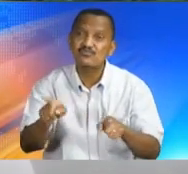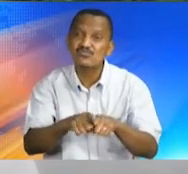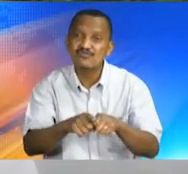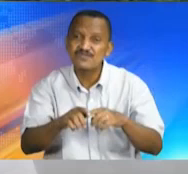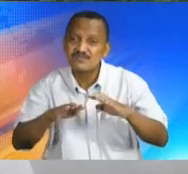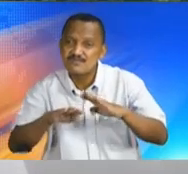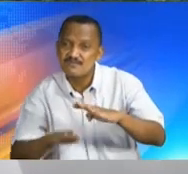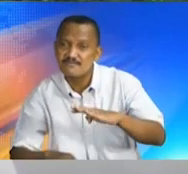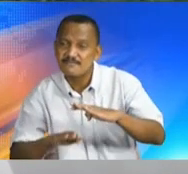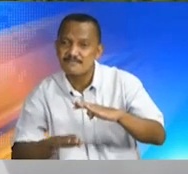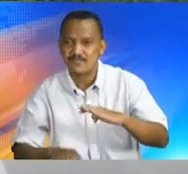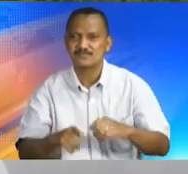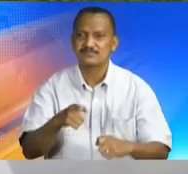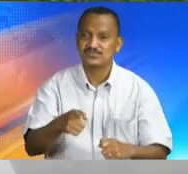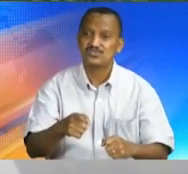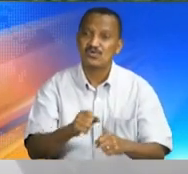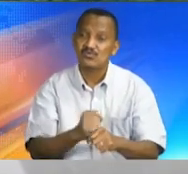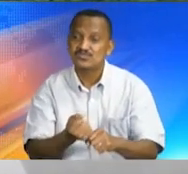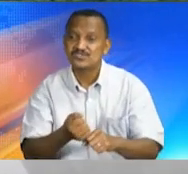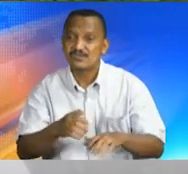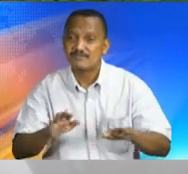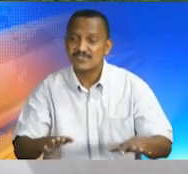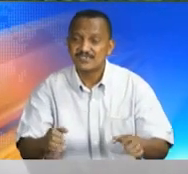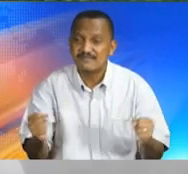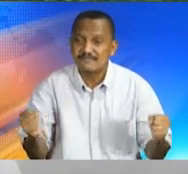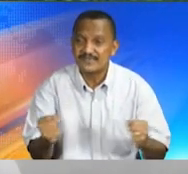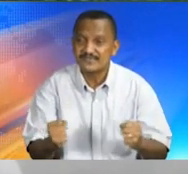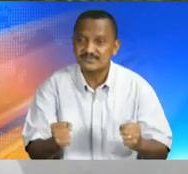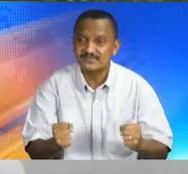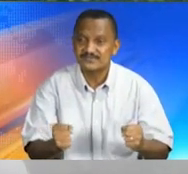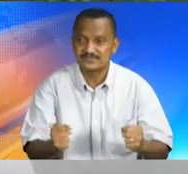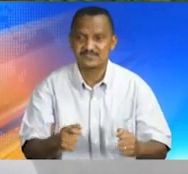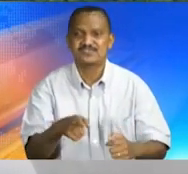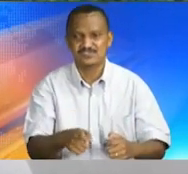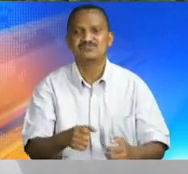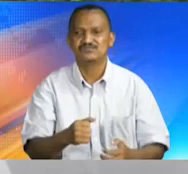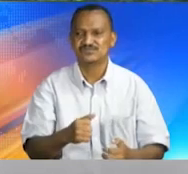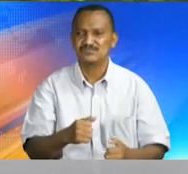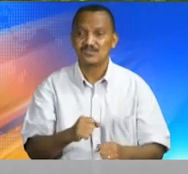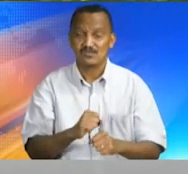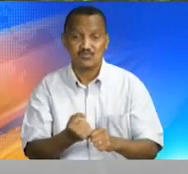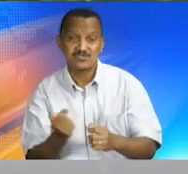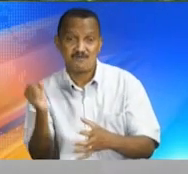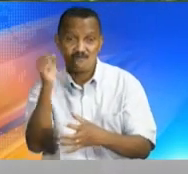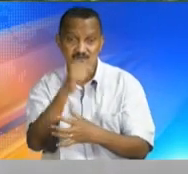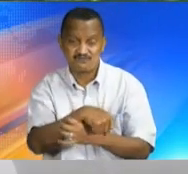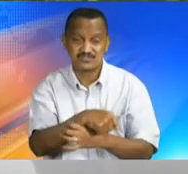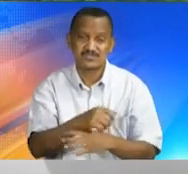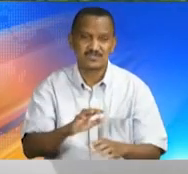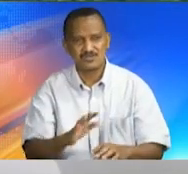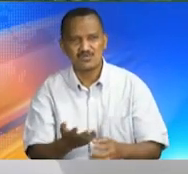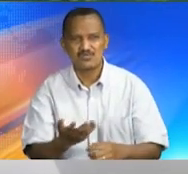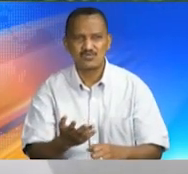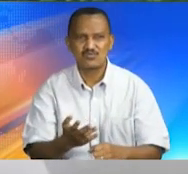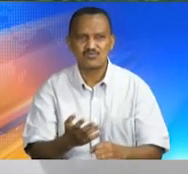satria afovoantany zany la klasena hoe somary mangatsiatsika. De zay zany ny tena mety. De raha mivokatra azo amin'izy io zany dia manodidina ny